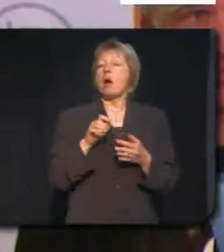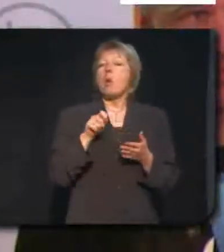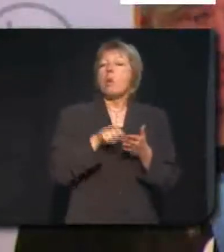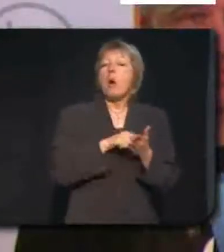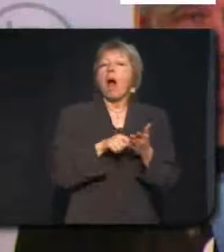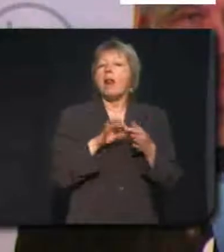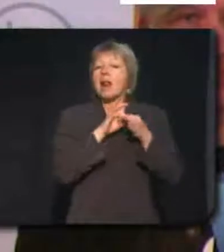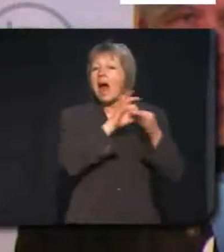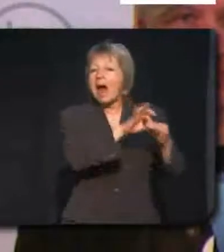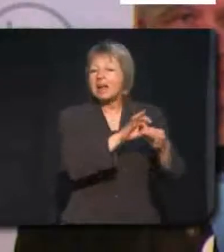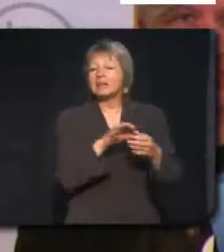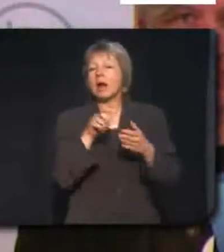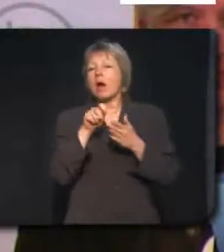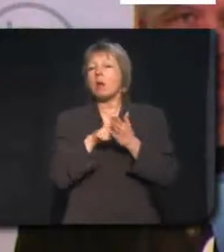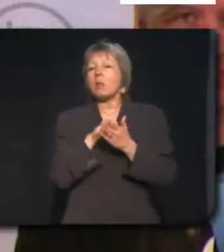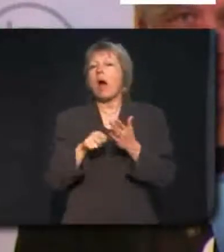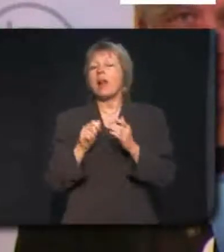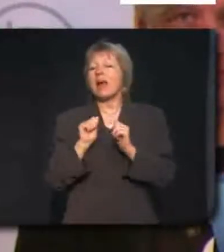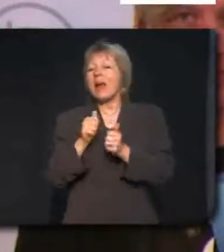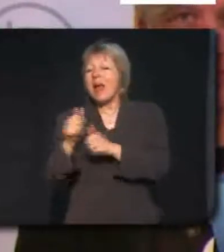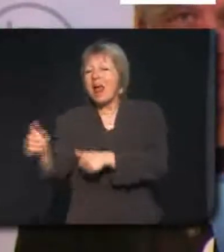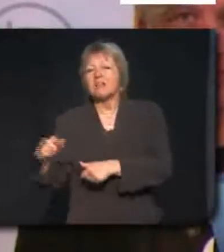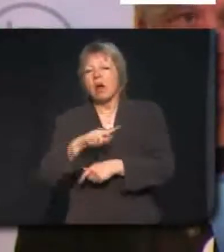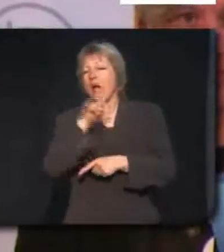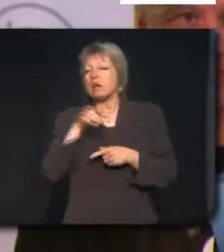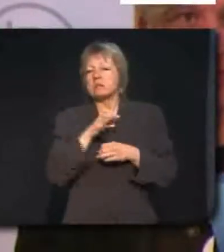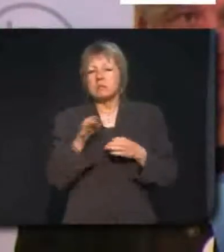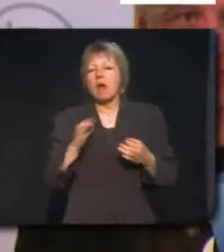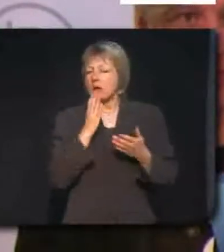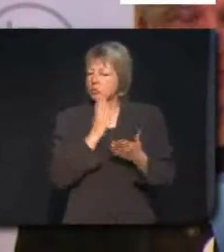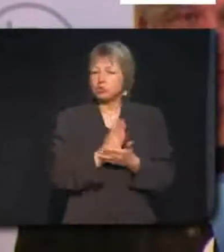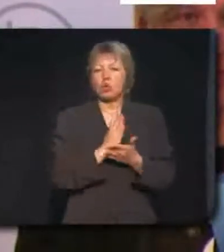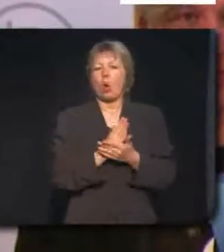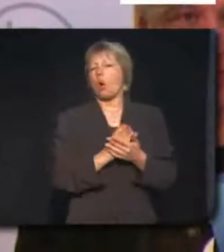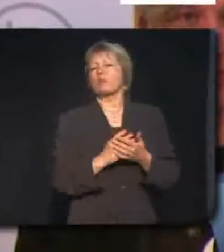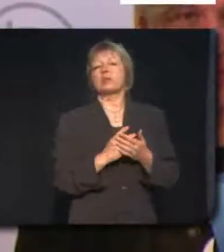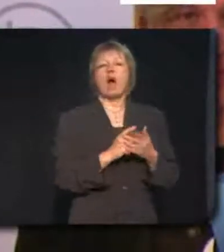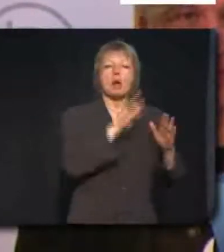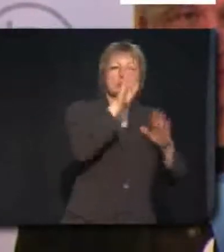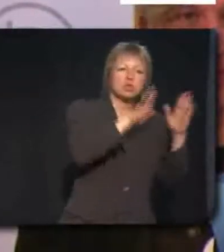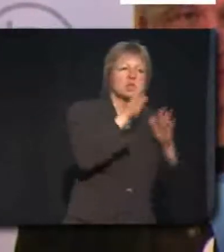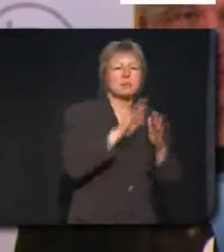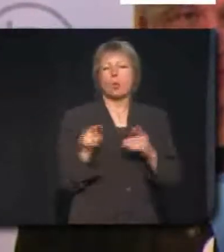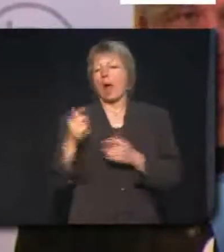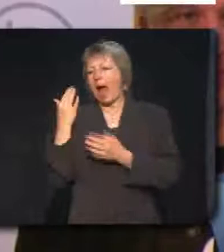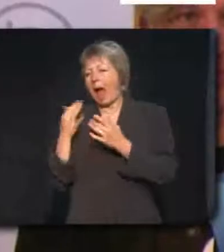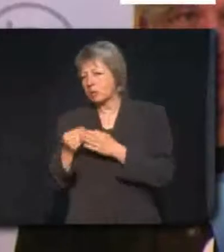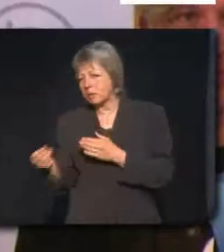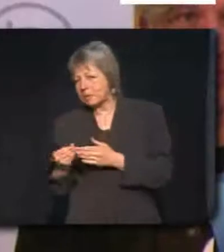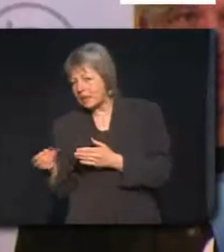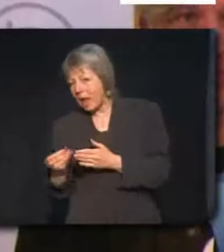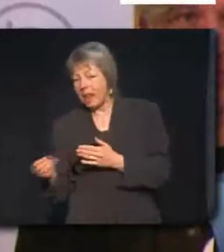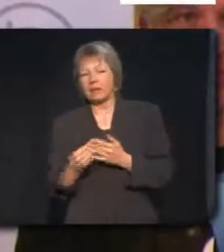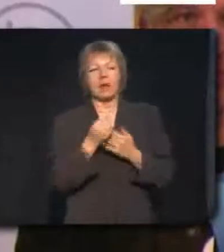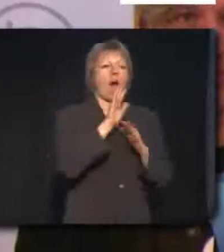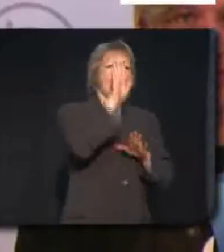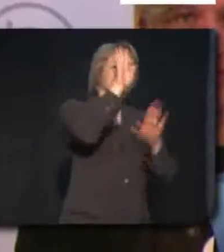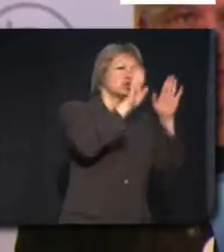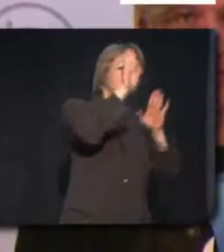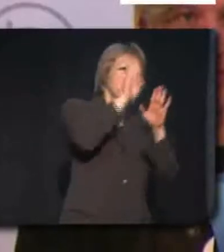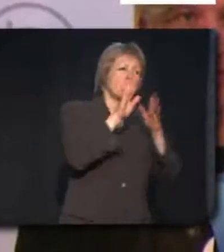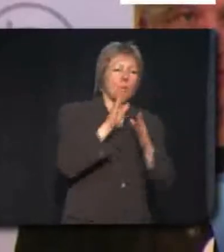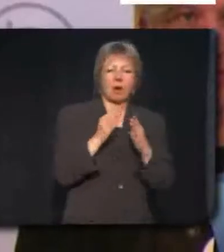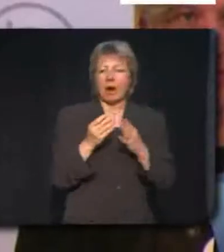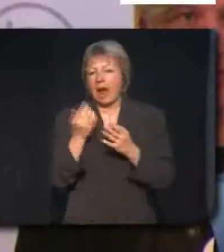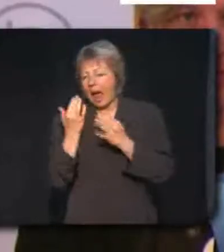am Abstimmung auszählen Abstimmung auszählen Abstimmung Auszählen der Prozess ist leider